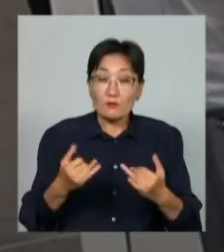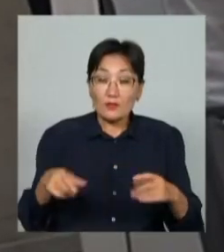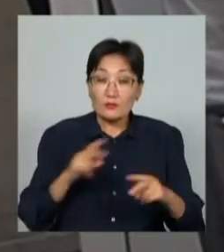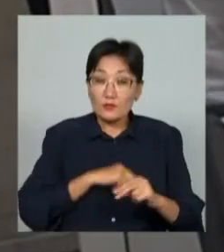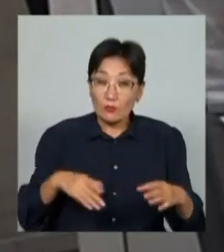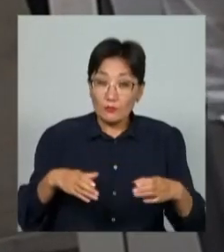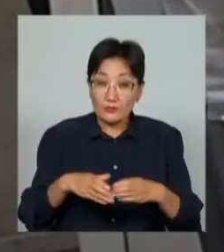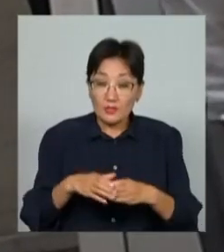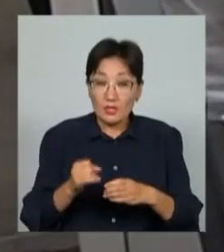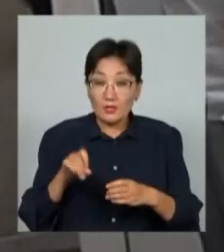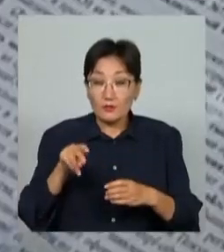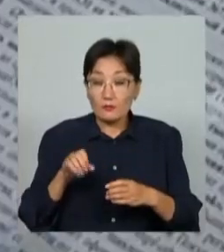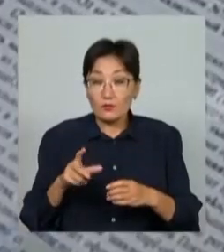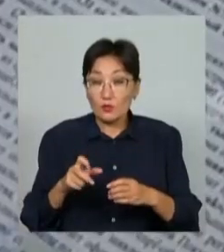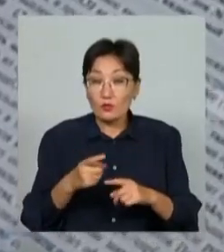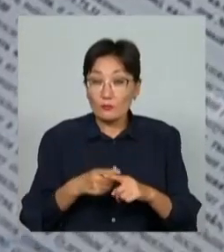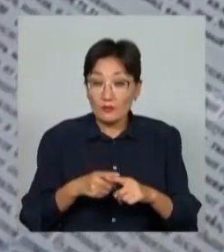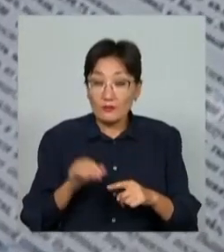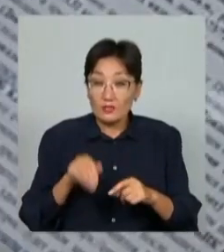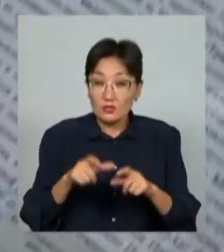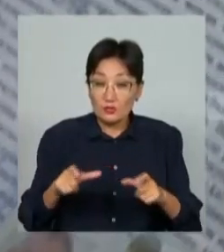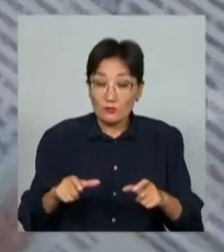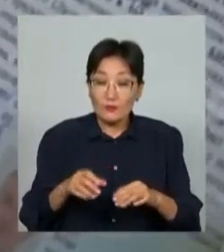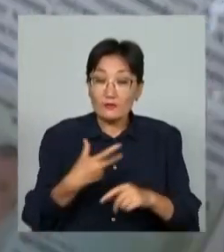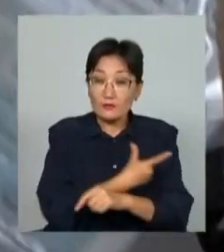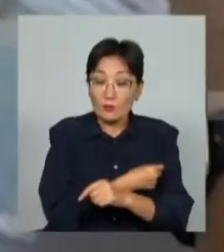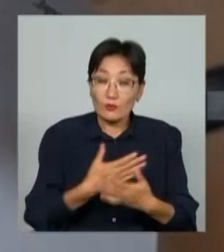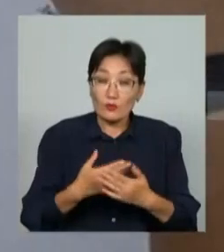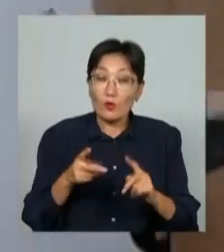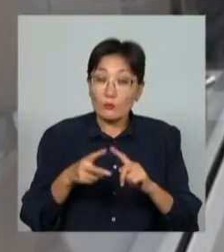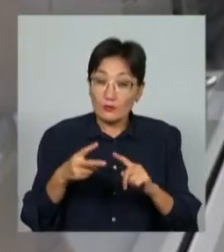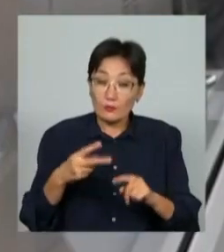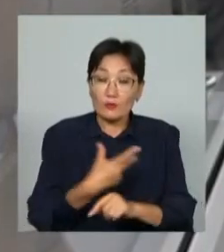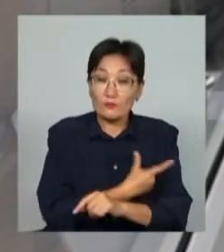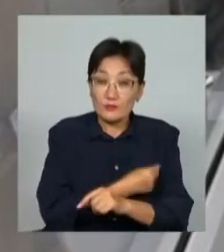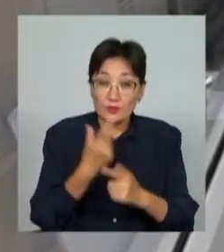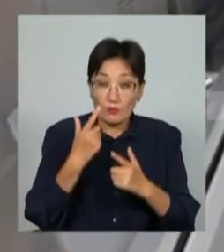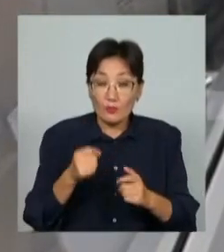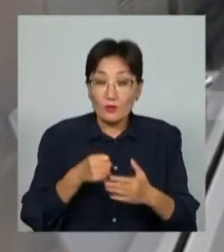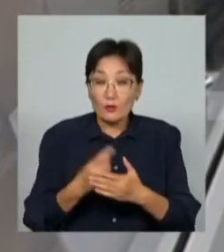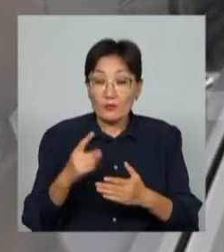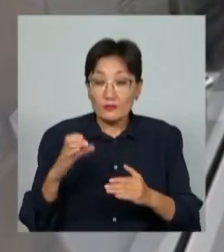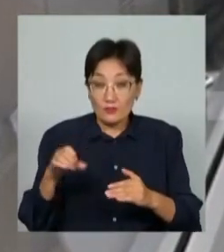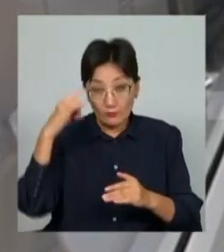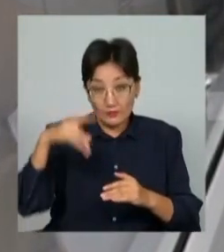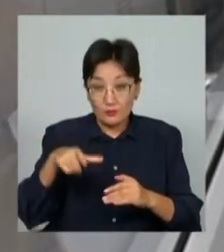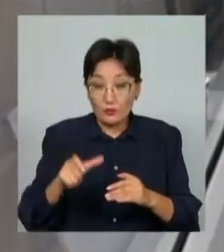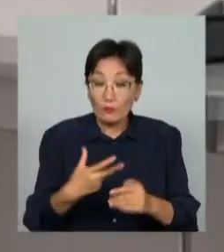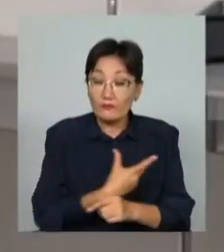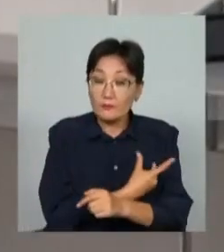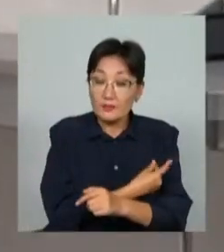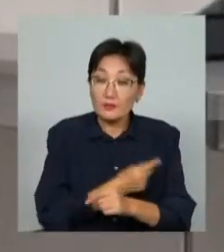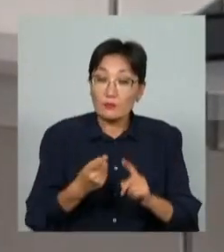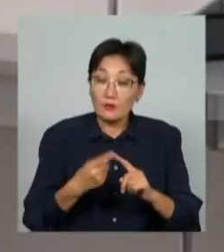коллектив предприятия, а это около 3500 человек, привился почти полностью. Напомню, что до 1 сентября казахстанцы, получившие